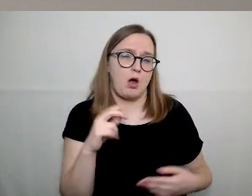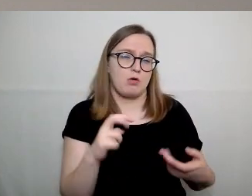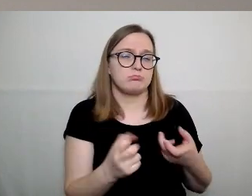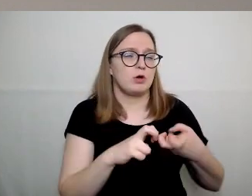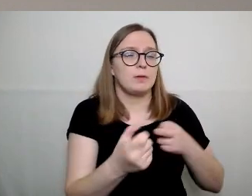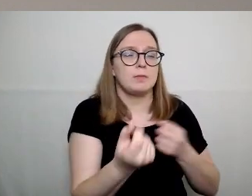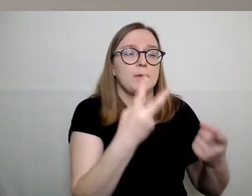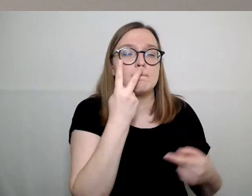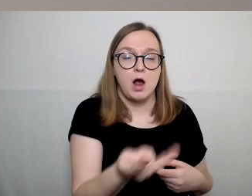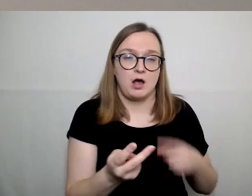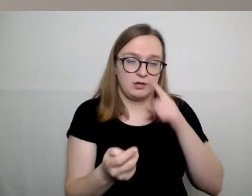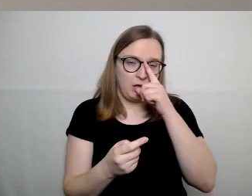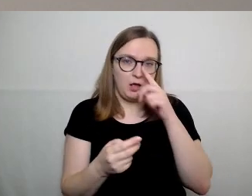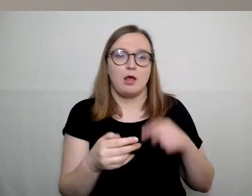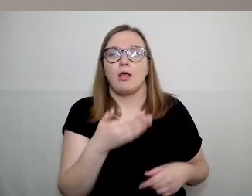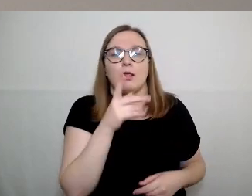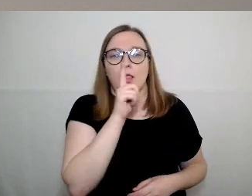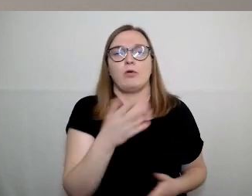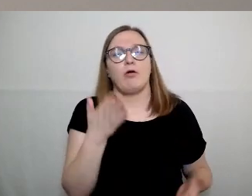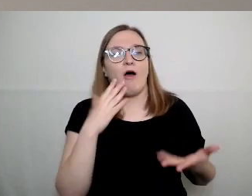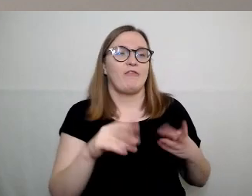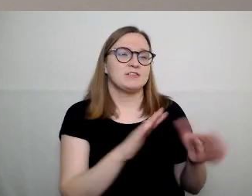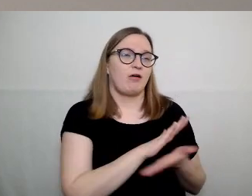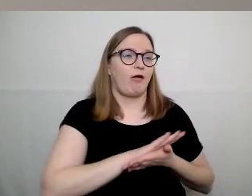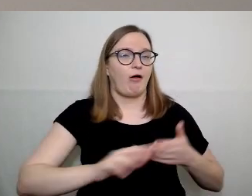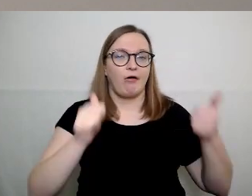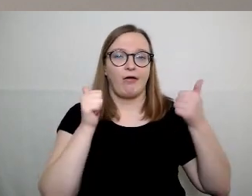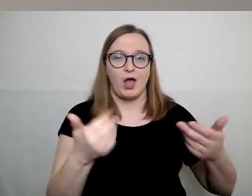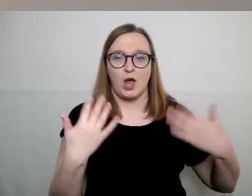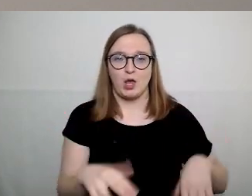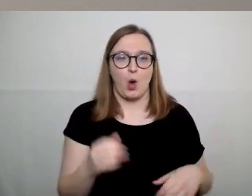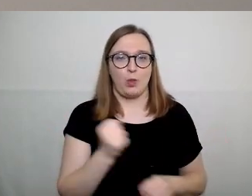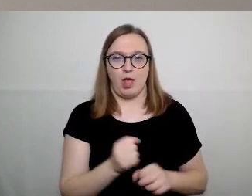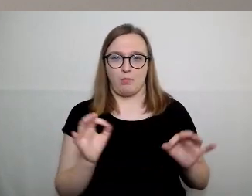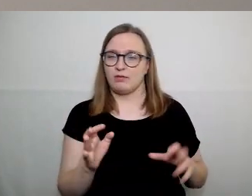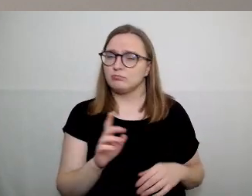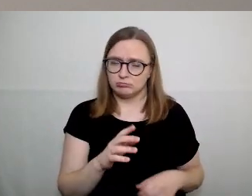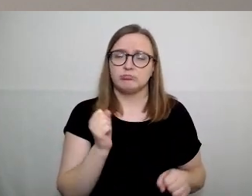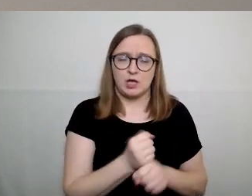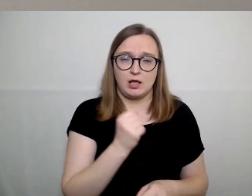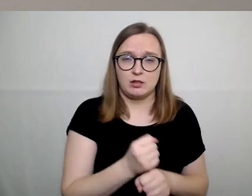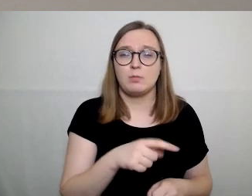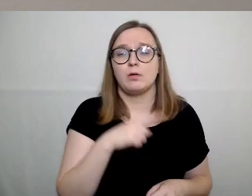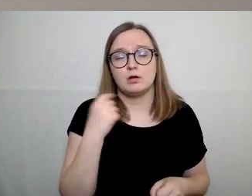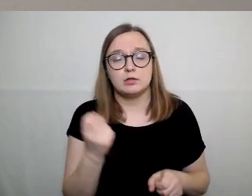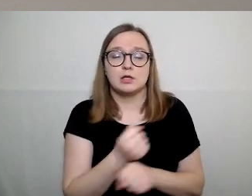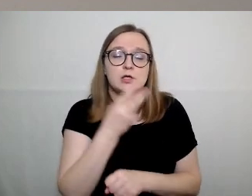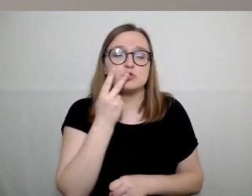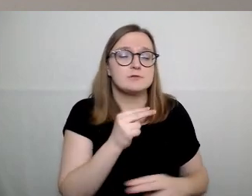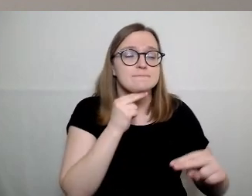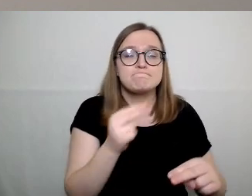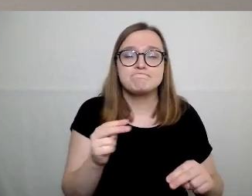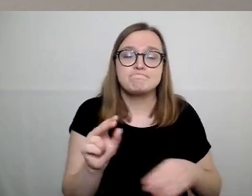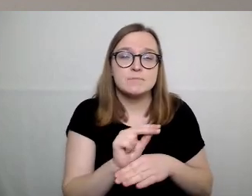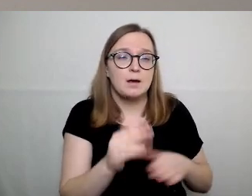ir viskas yra puiku. Mes turėsim pakankamai didelių uždavinių optimizuojant tiek patį tinklą, tiek